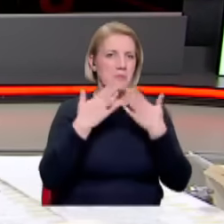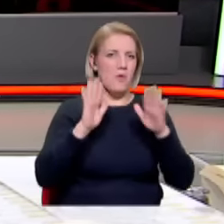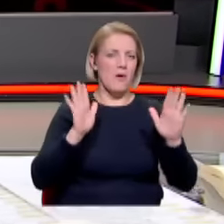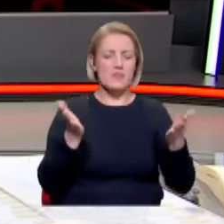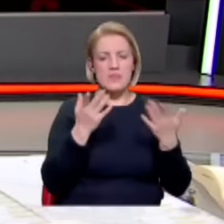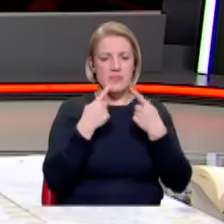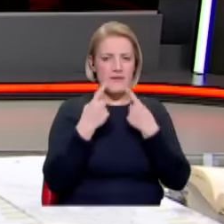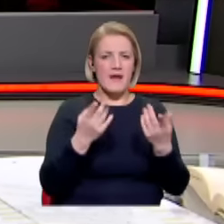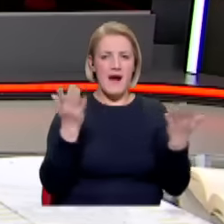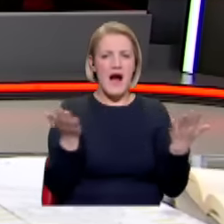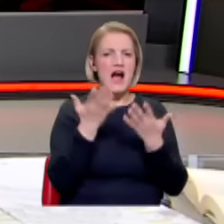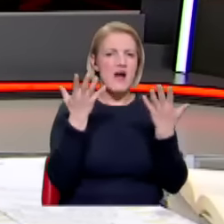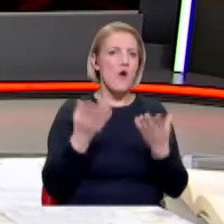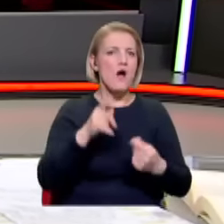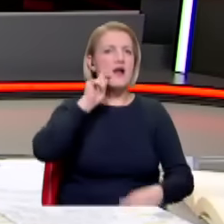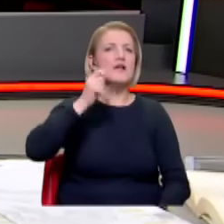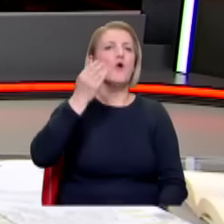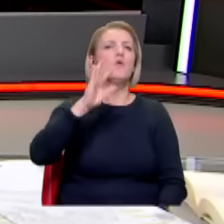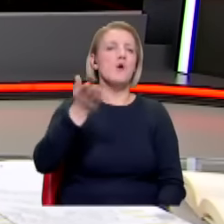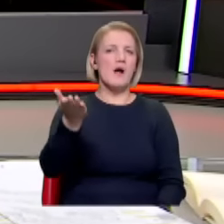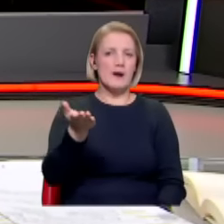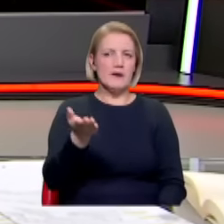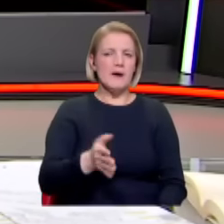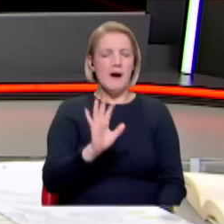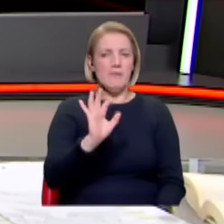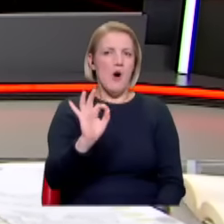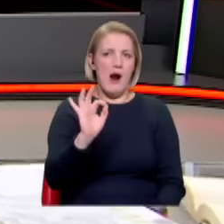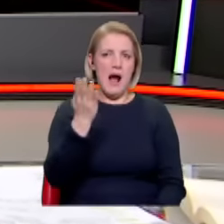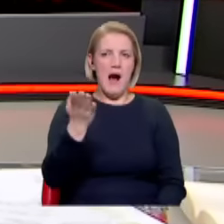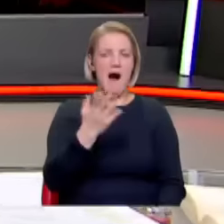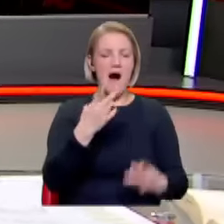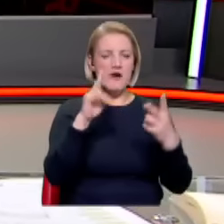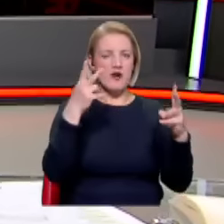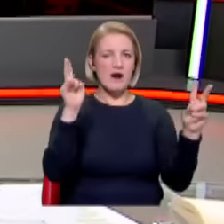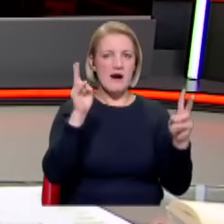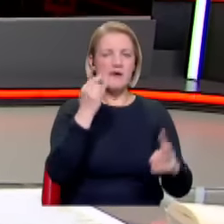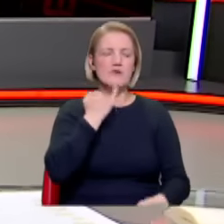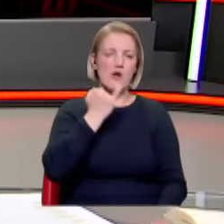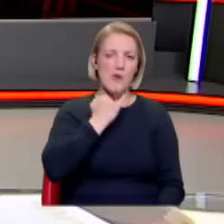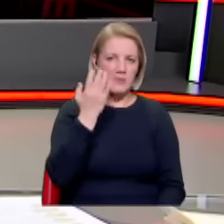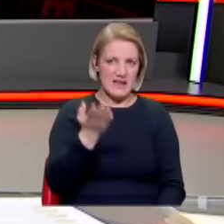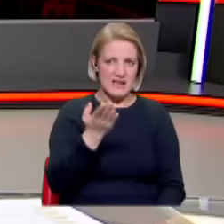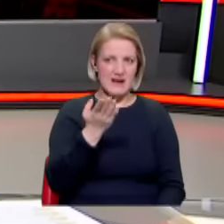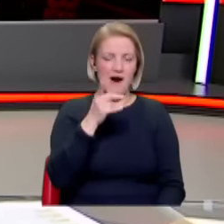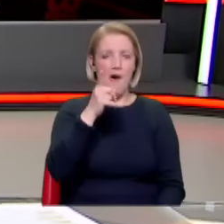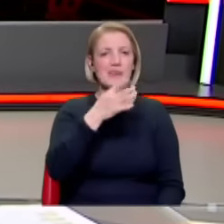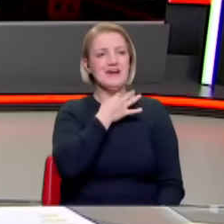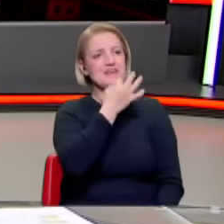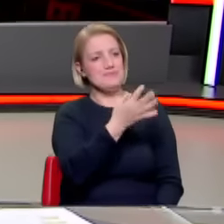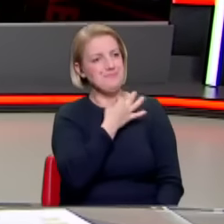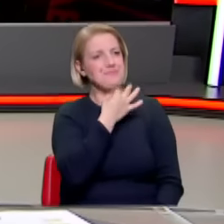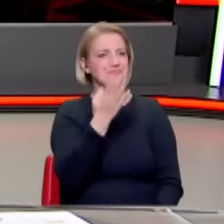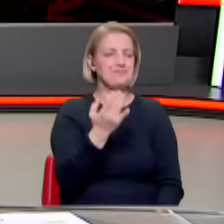ne dedik? Her şey olurlar, rezil olmazlar yani. Böyle açıkça torpil, ona